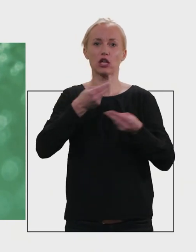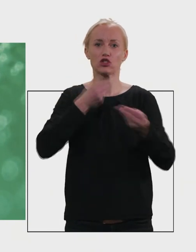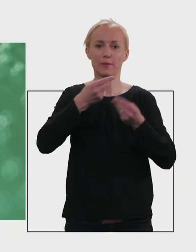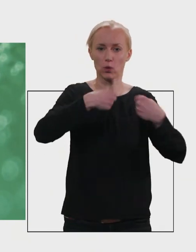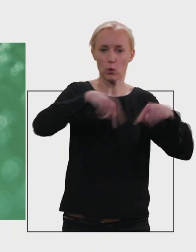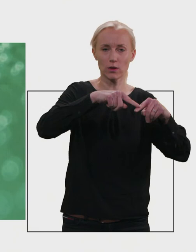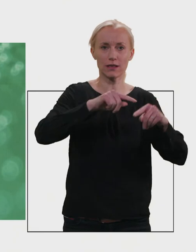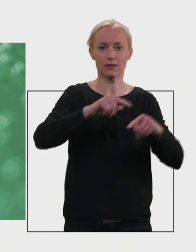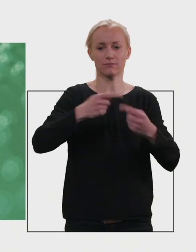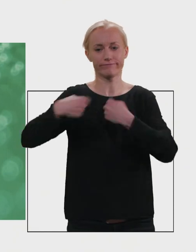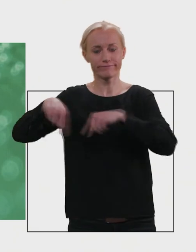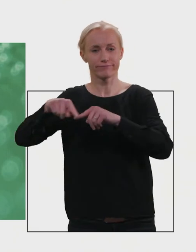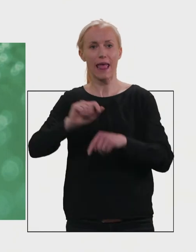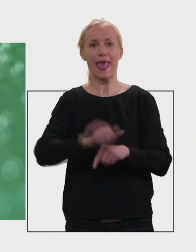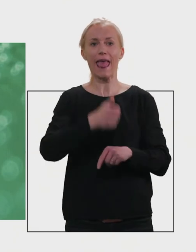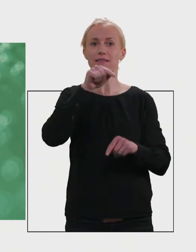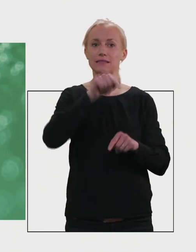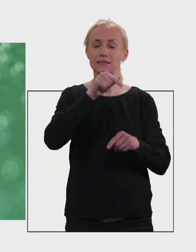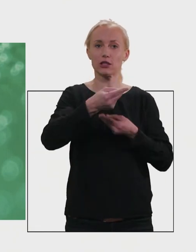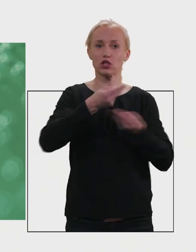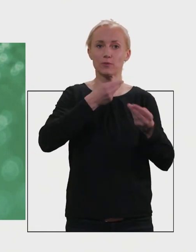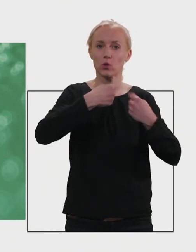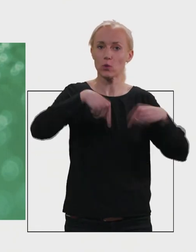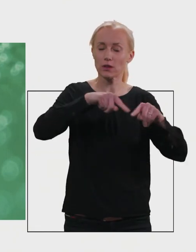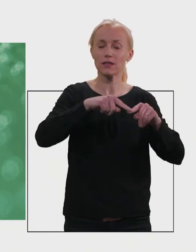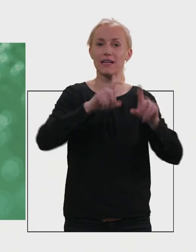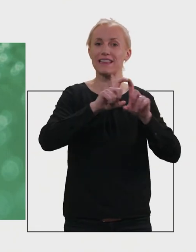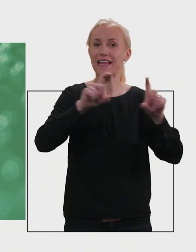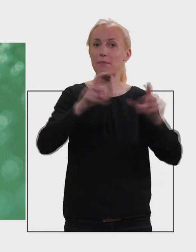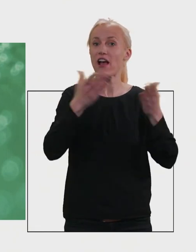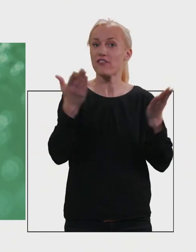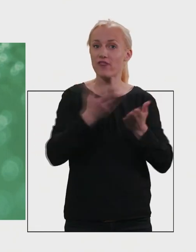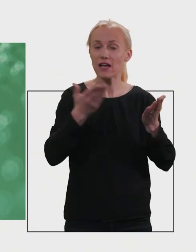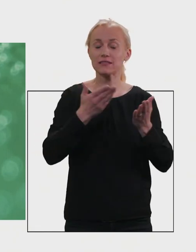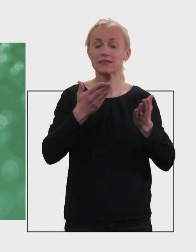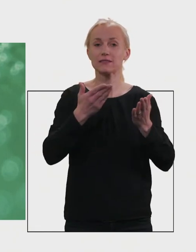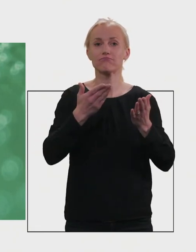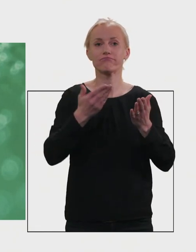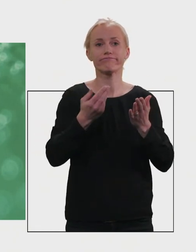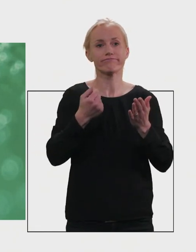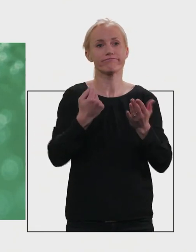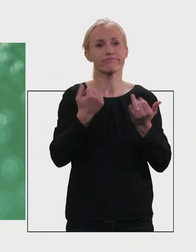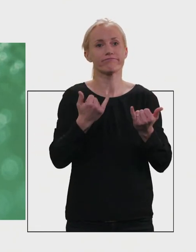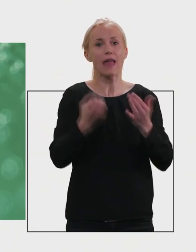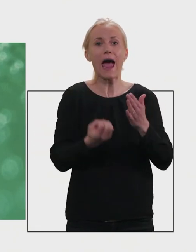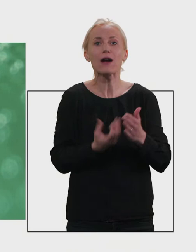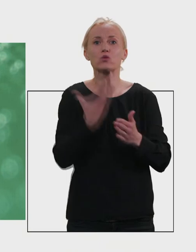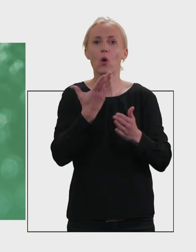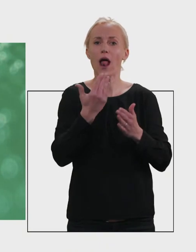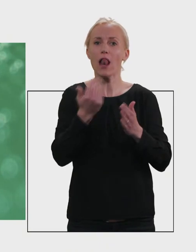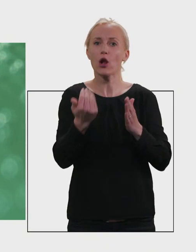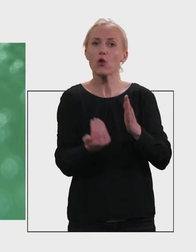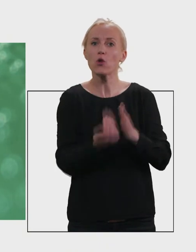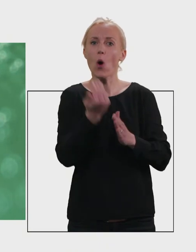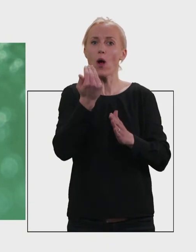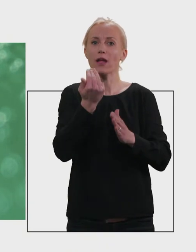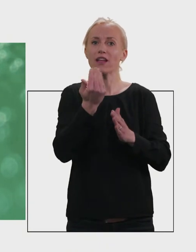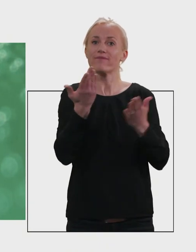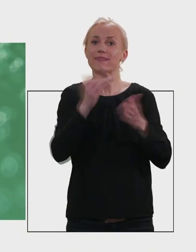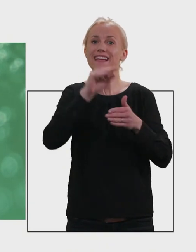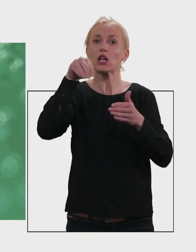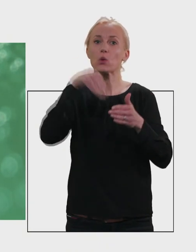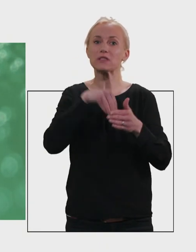In der ersten Gesprächsrunde wollen wir natürlich ganz gerne über das aktuell neu erschienene